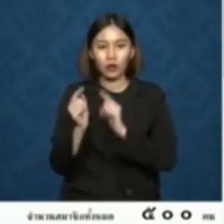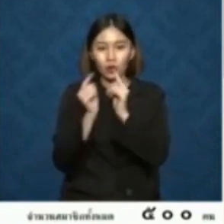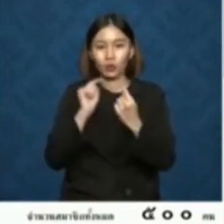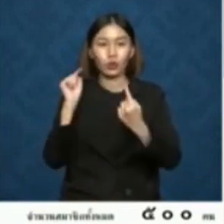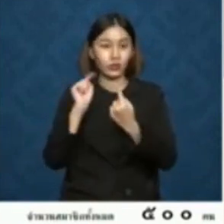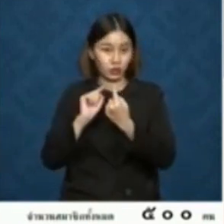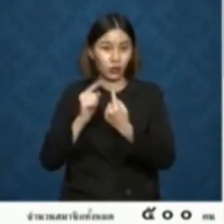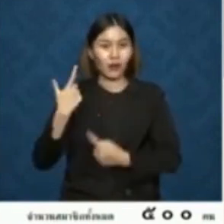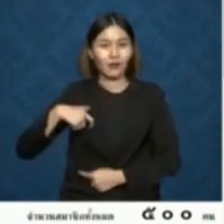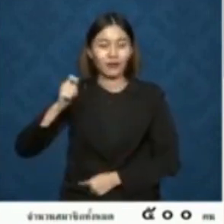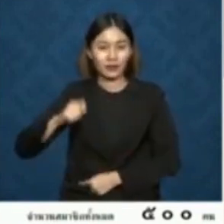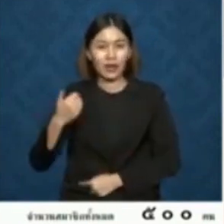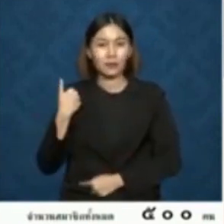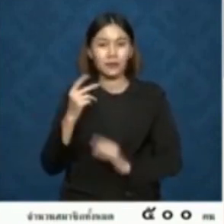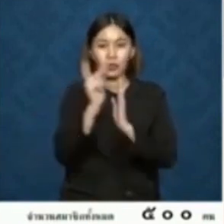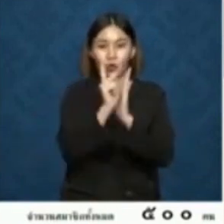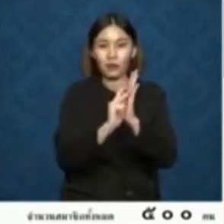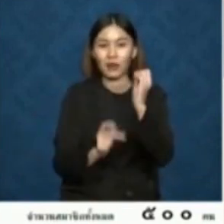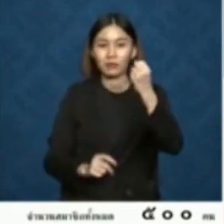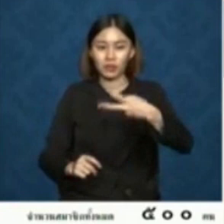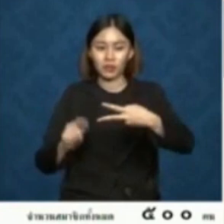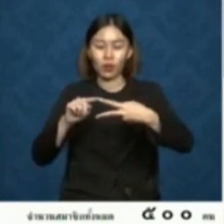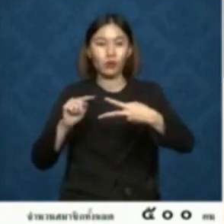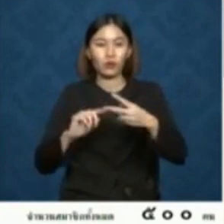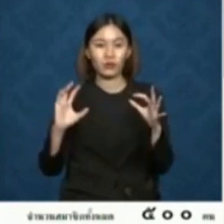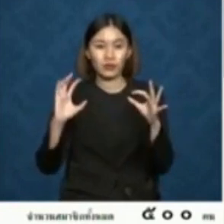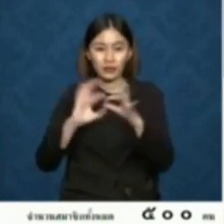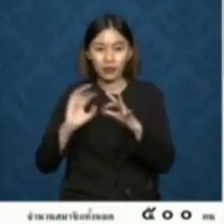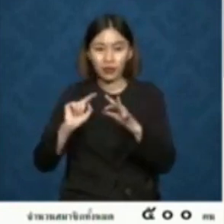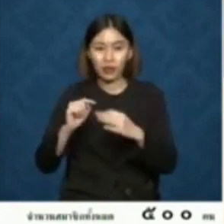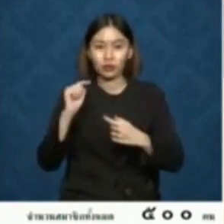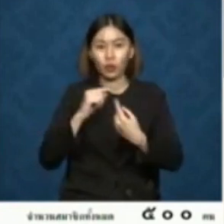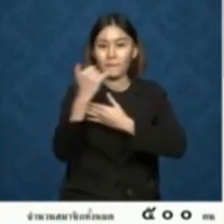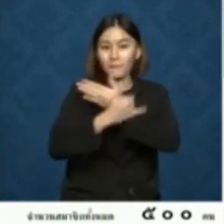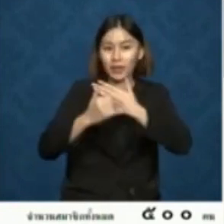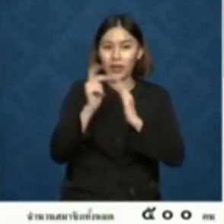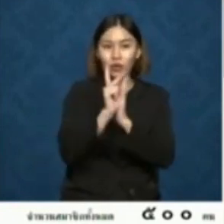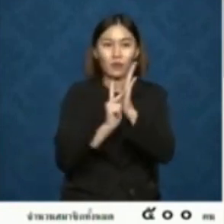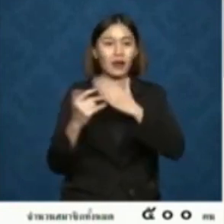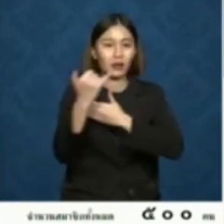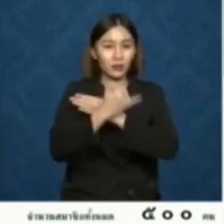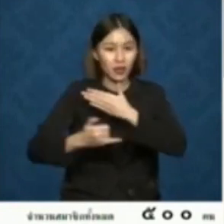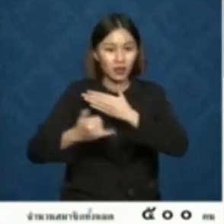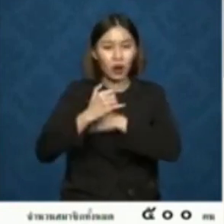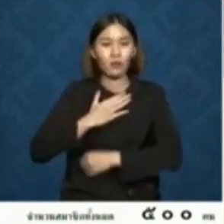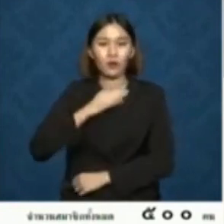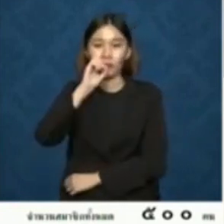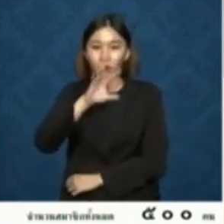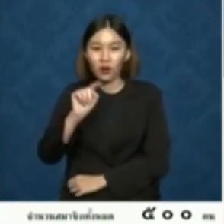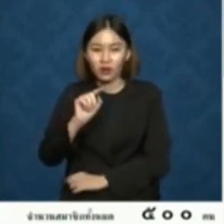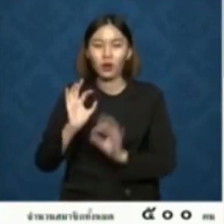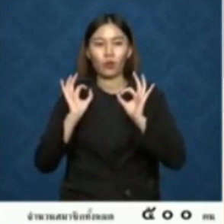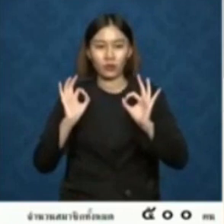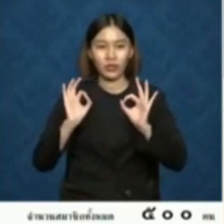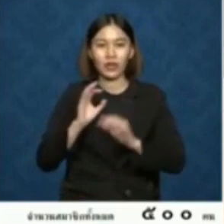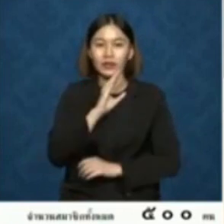กับทางกฤษฎีกาเขาบอกมีข้อกฎหมายอยู่2ข้อที่มันเกี่ยวข้องกับระหว่างประเทศกฎหมายระหว่างประเทศผมก็บอกว่า